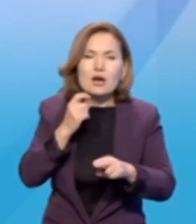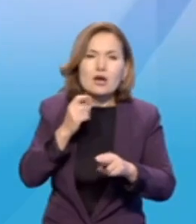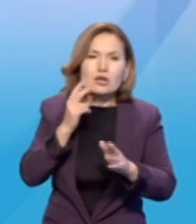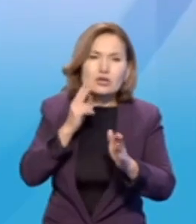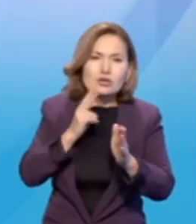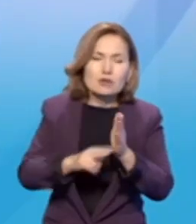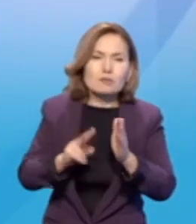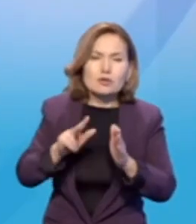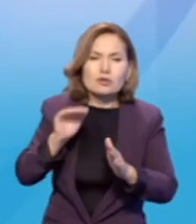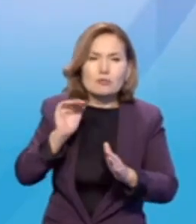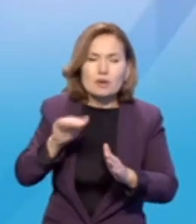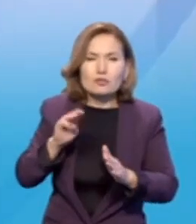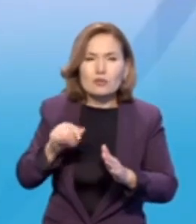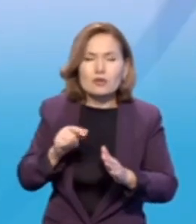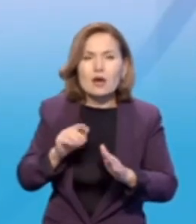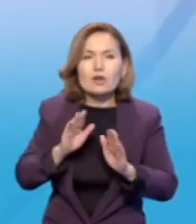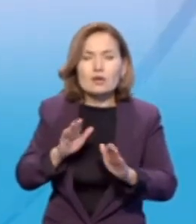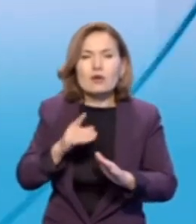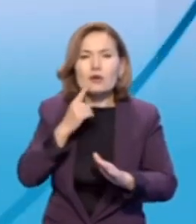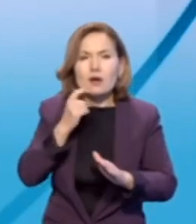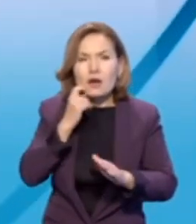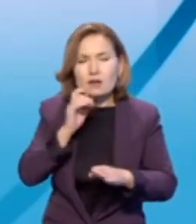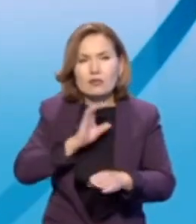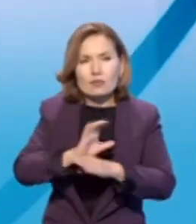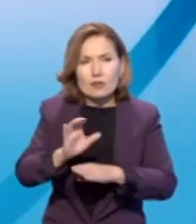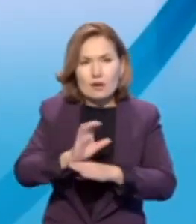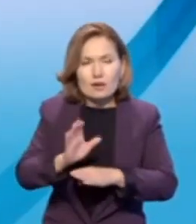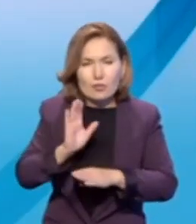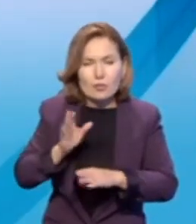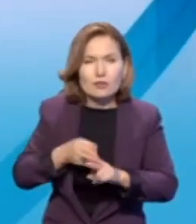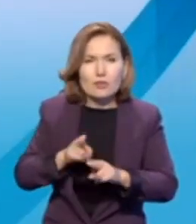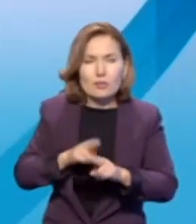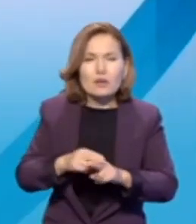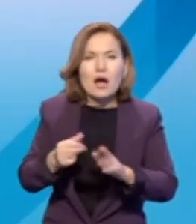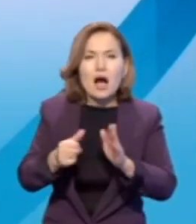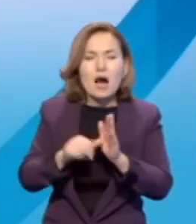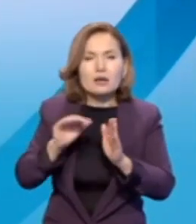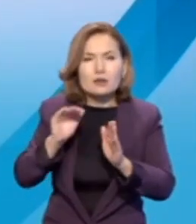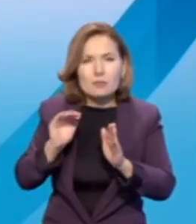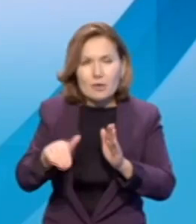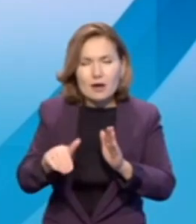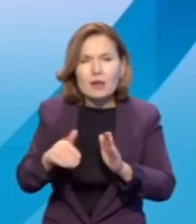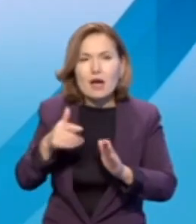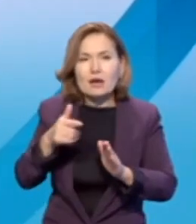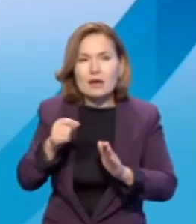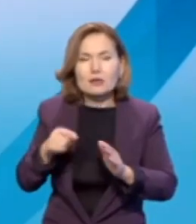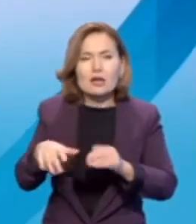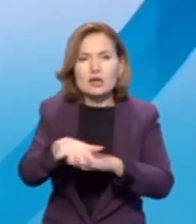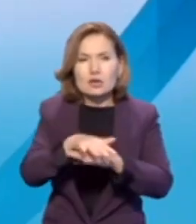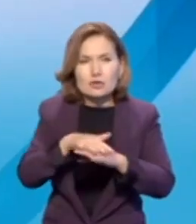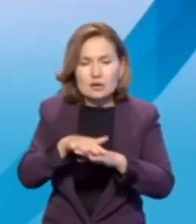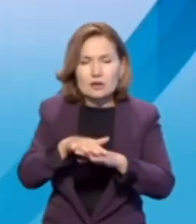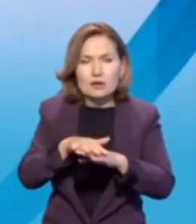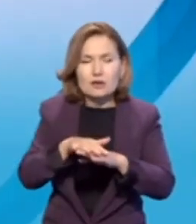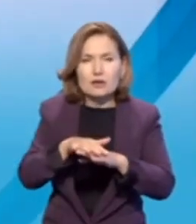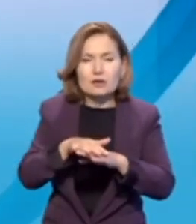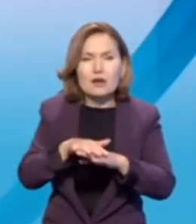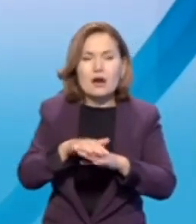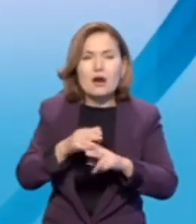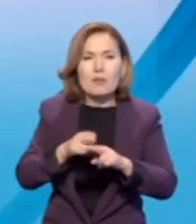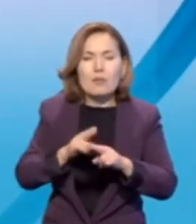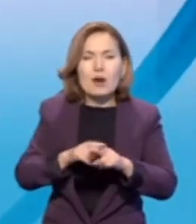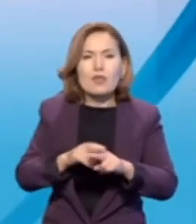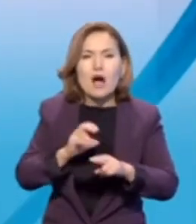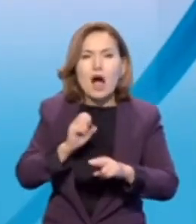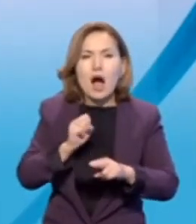73 мың тоннаны тек қана Көксу қант заводы шығарып отыр. Бұл 6 мың гектар жерден. Ал егер де